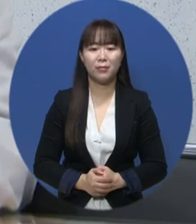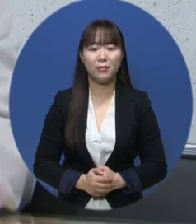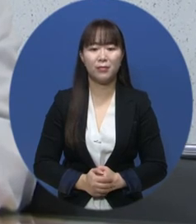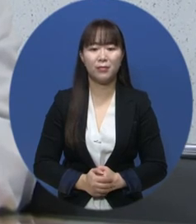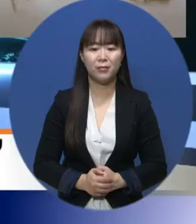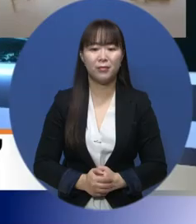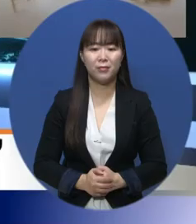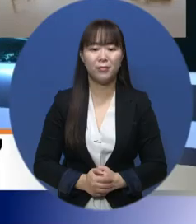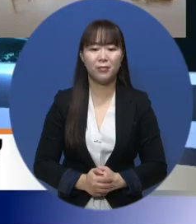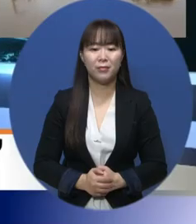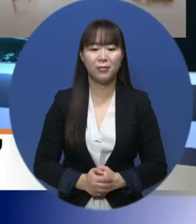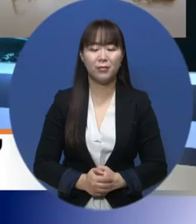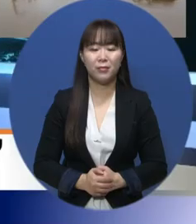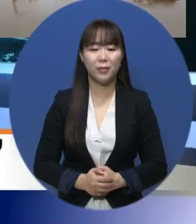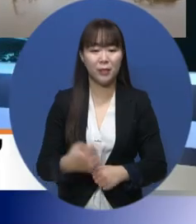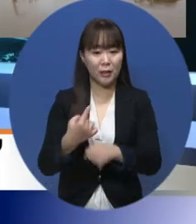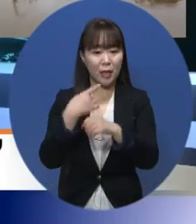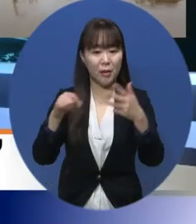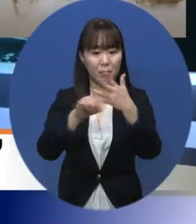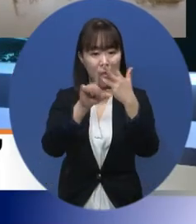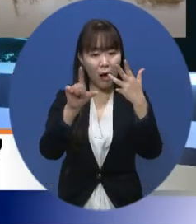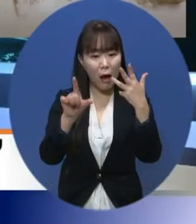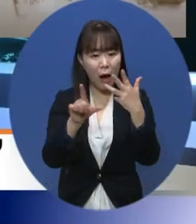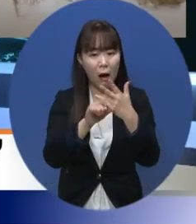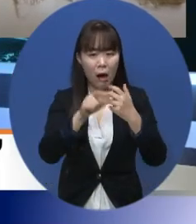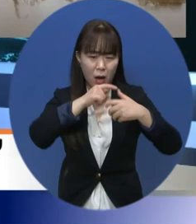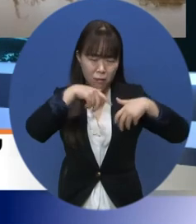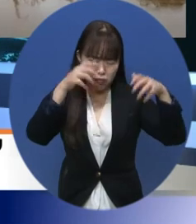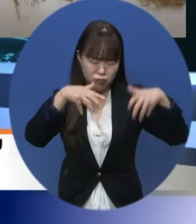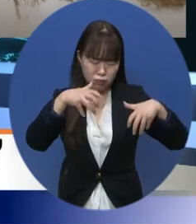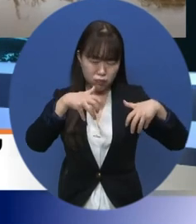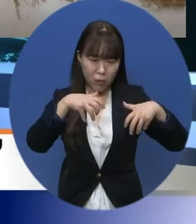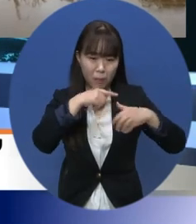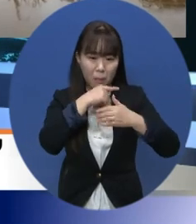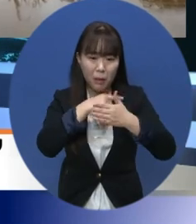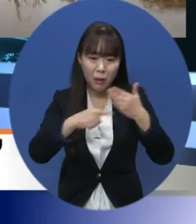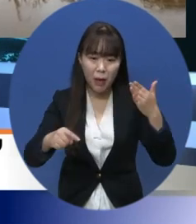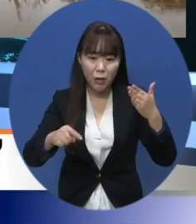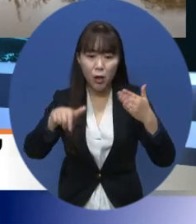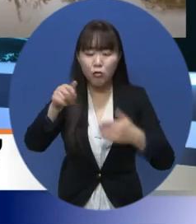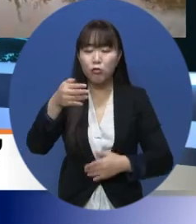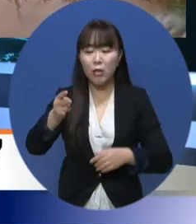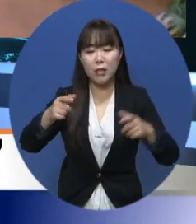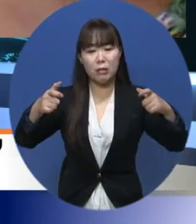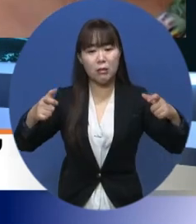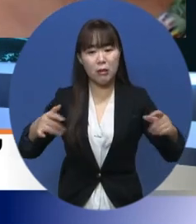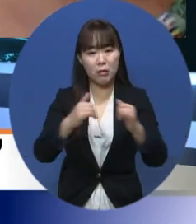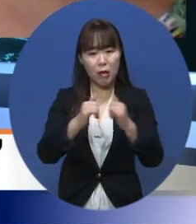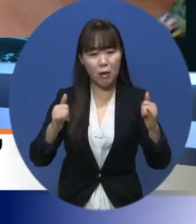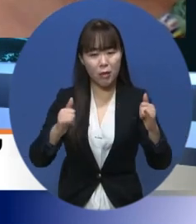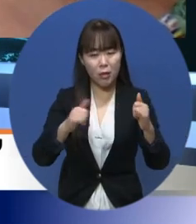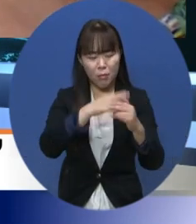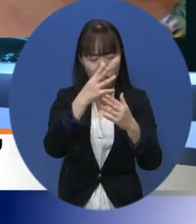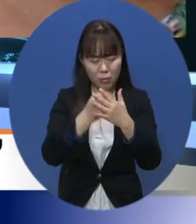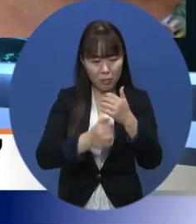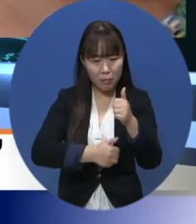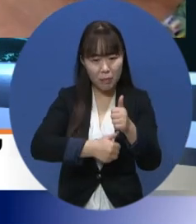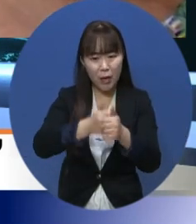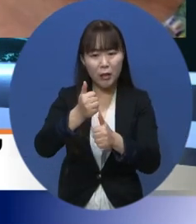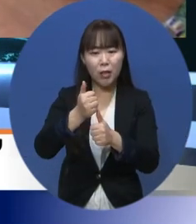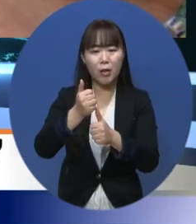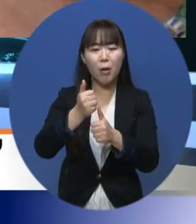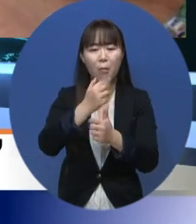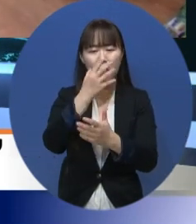임지훈이었습니다. 지난해 8월 집중호우로 피해를 입은 구례지역 농가들이 수해의 아픔을 이겨내고 수확의